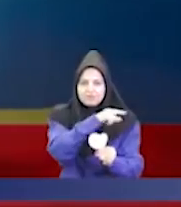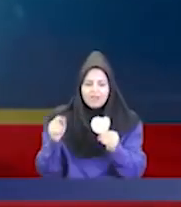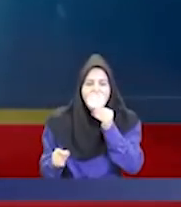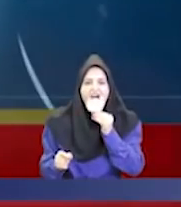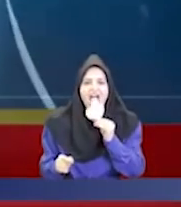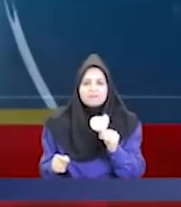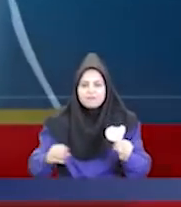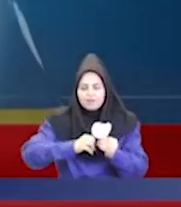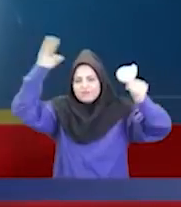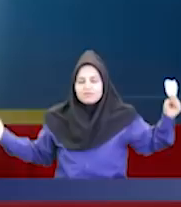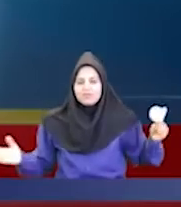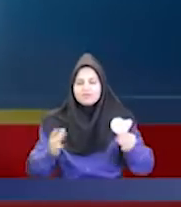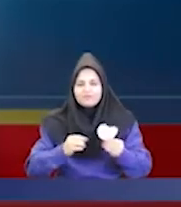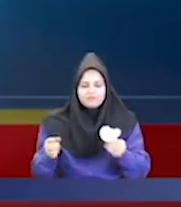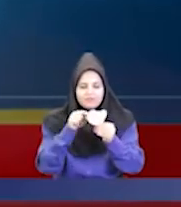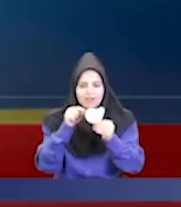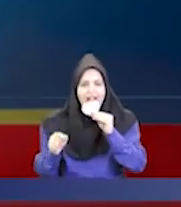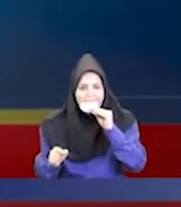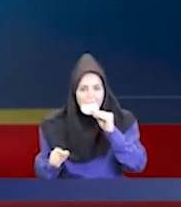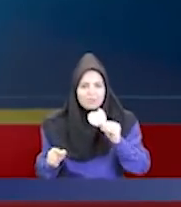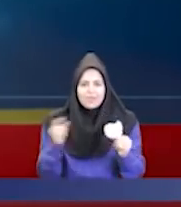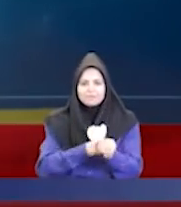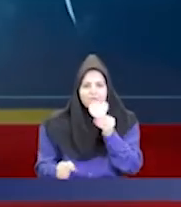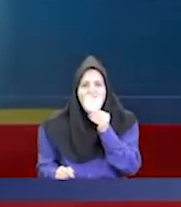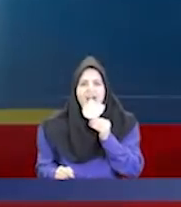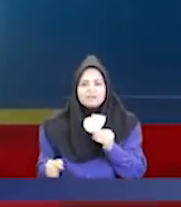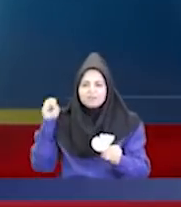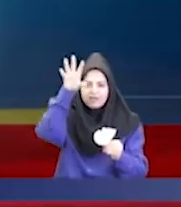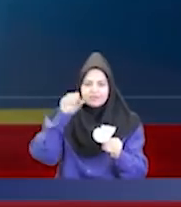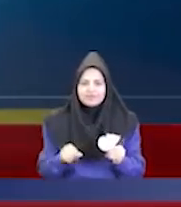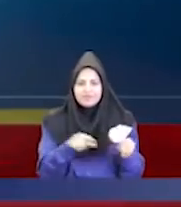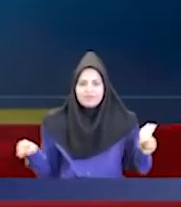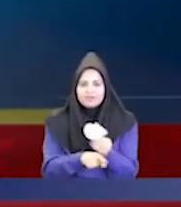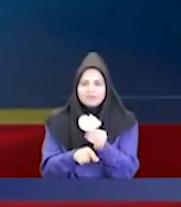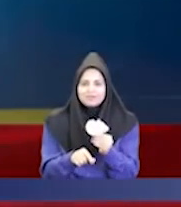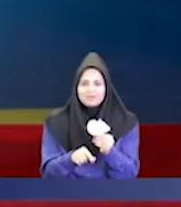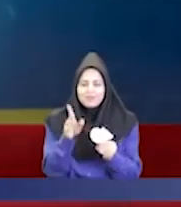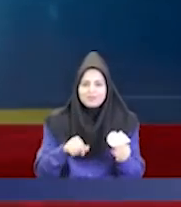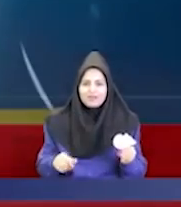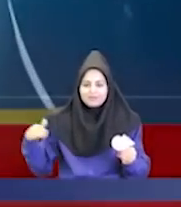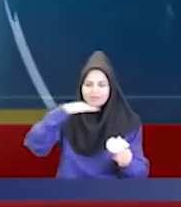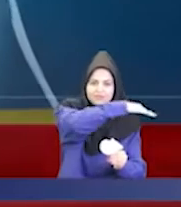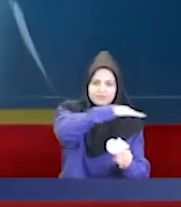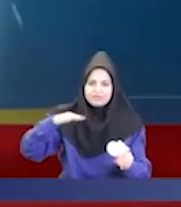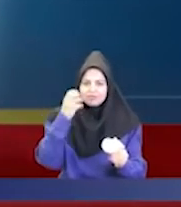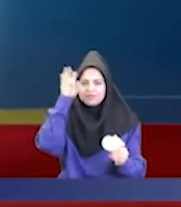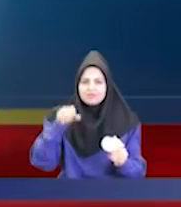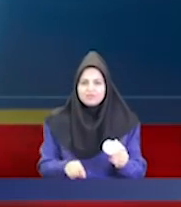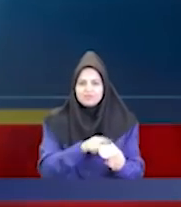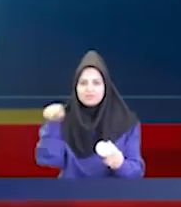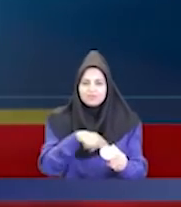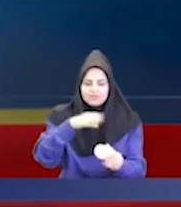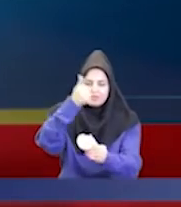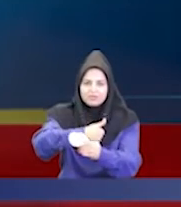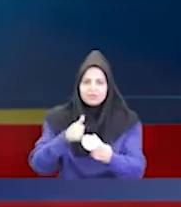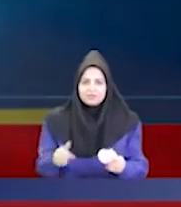نیز منهدم شد. این بستنی ها که از سوی سازمان لیس وگاس آمریکا تهیه و توسط نفتکش های انگلیسی به کشور قاچاق می